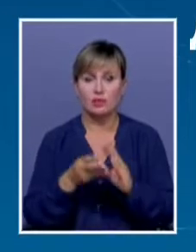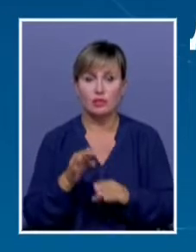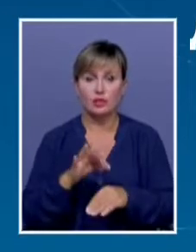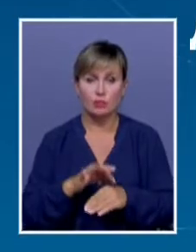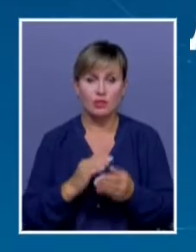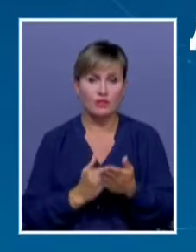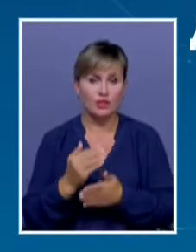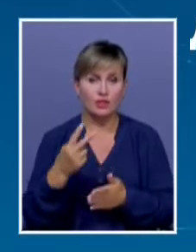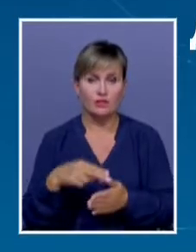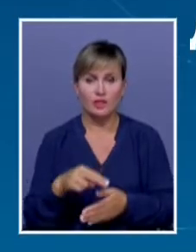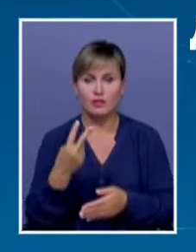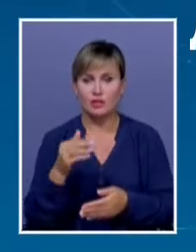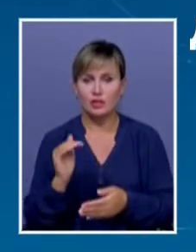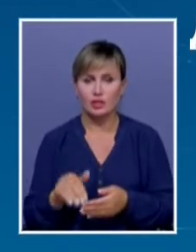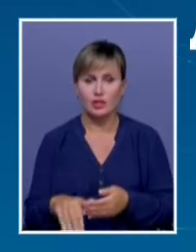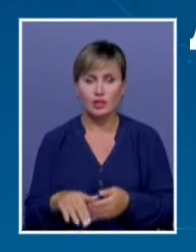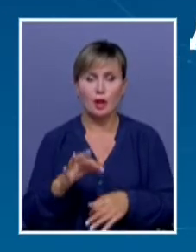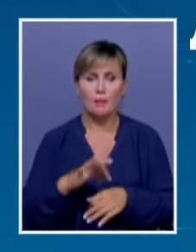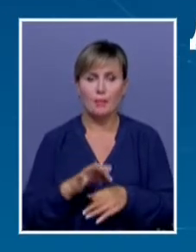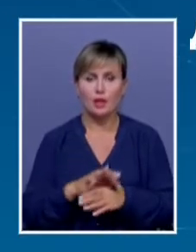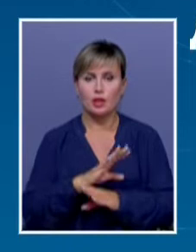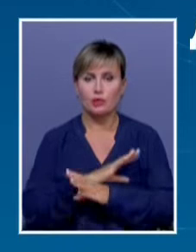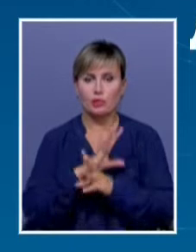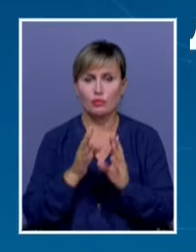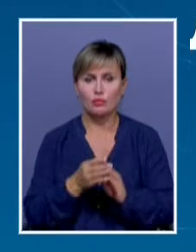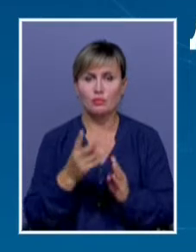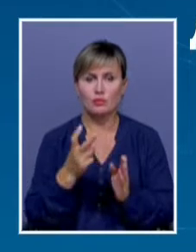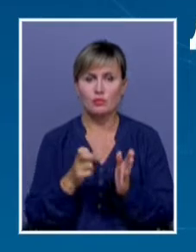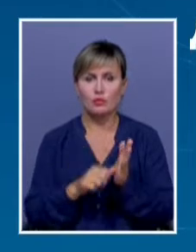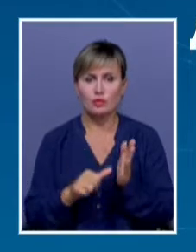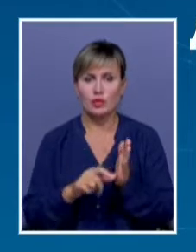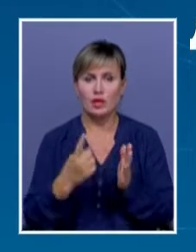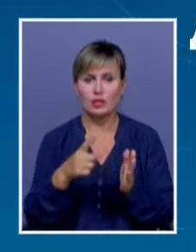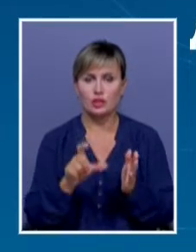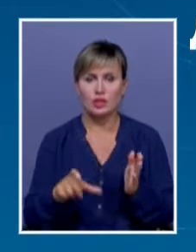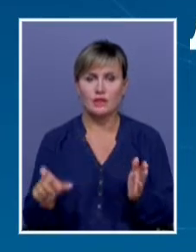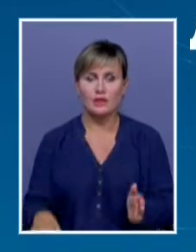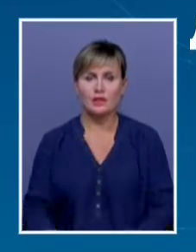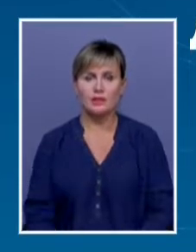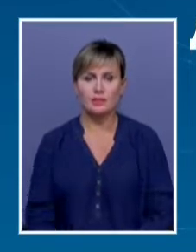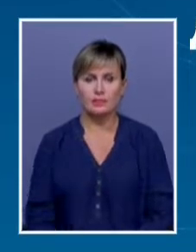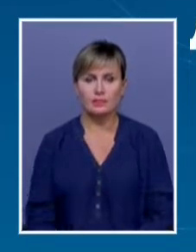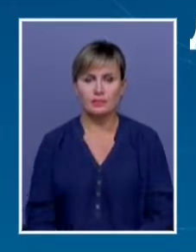заболевших свыше 22 тысяч. Болезнь унесла жизни 261 пациента.